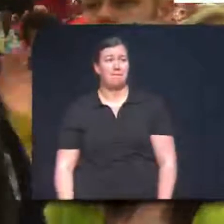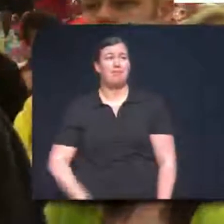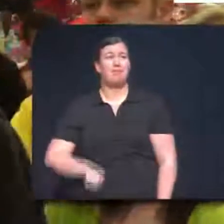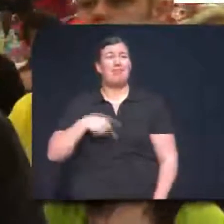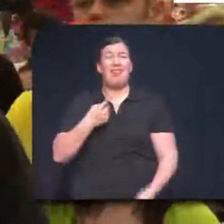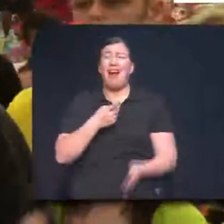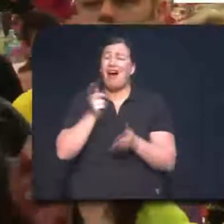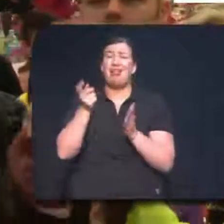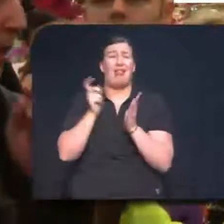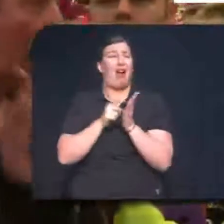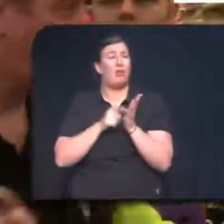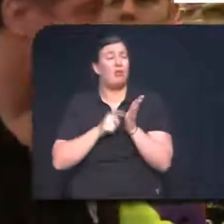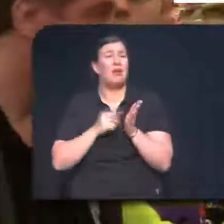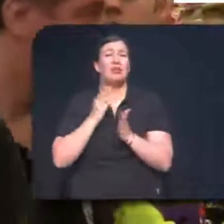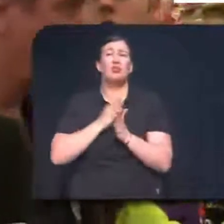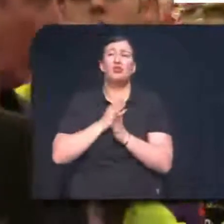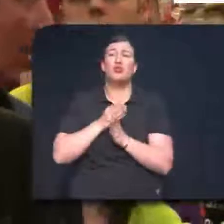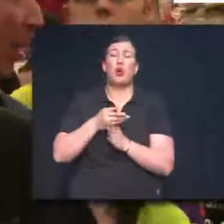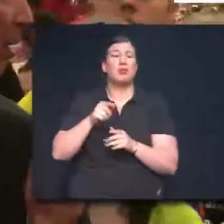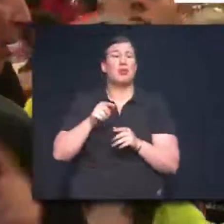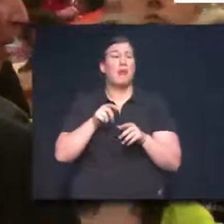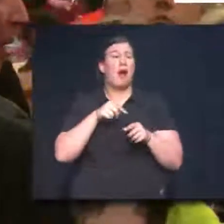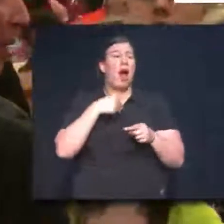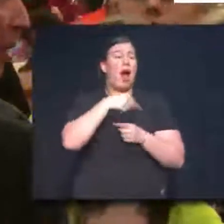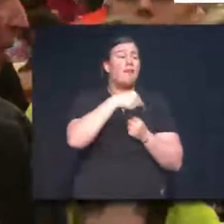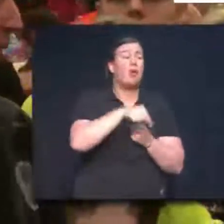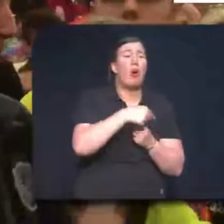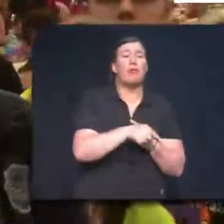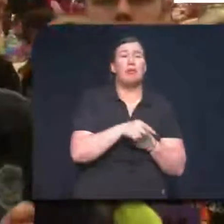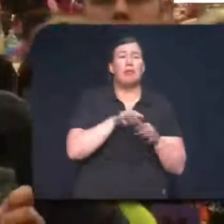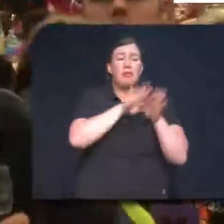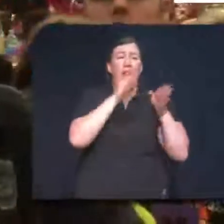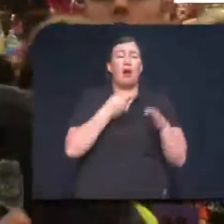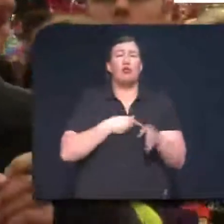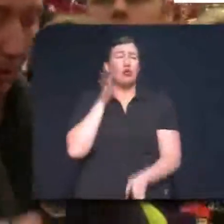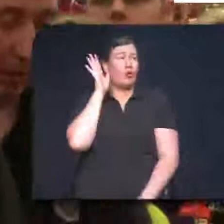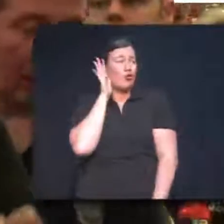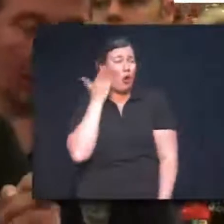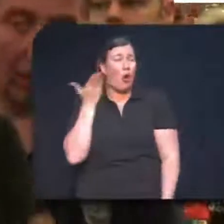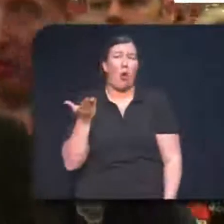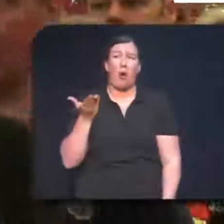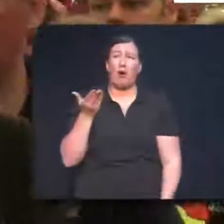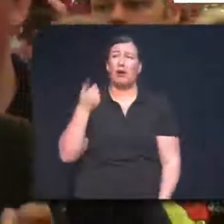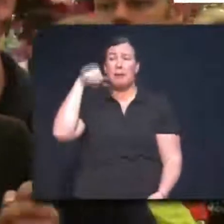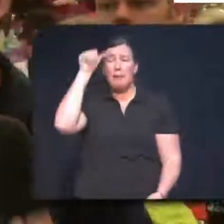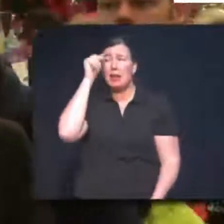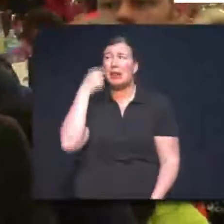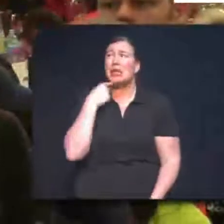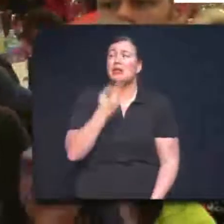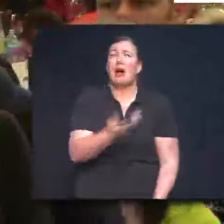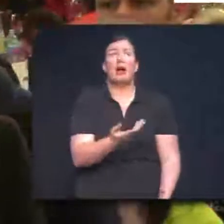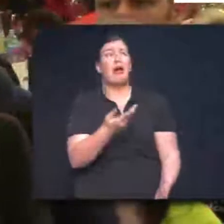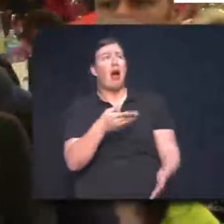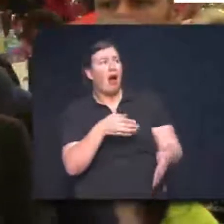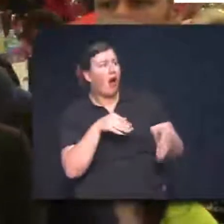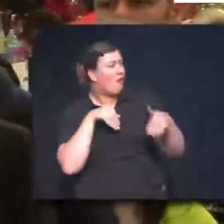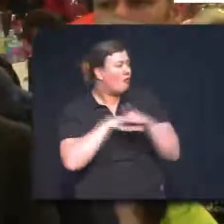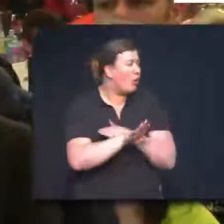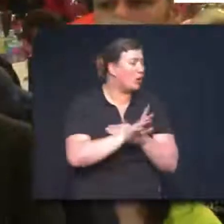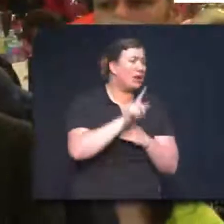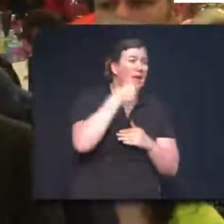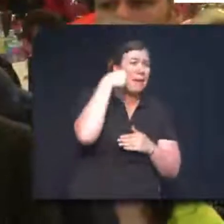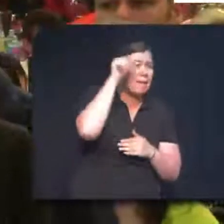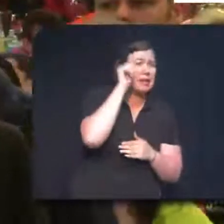all diese Argumente höre ich im Abgeordnetenhaus in Berlin auch immer wieder wenn es darum geht dass wir die Situation für Flüchtlinge in Berlin und in Deutschland